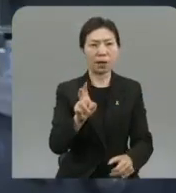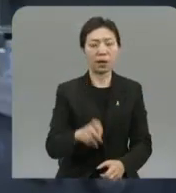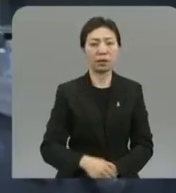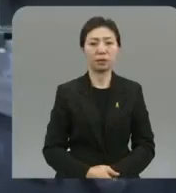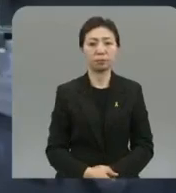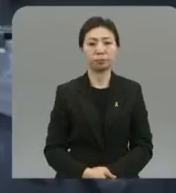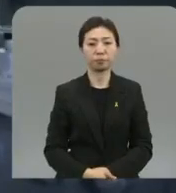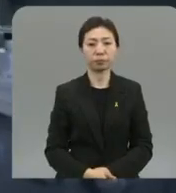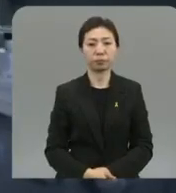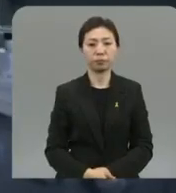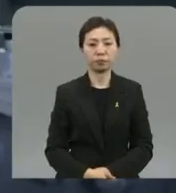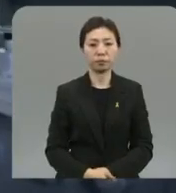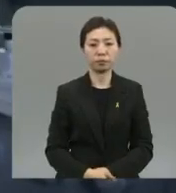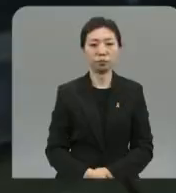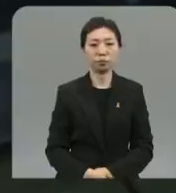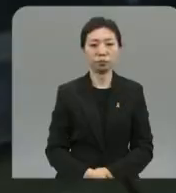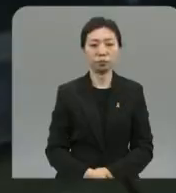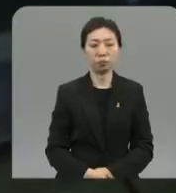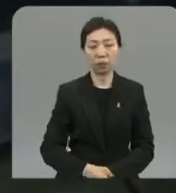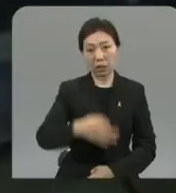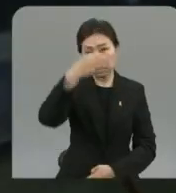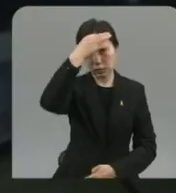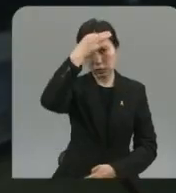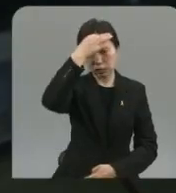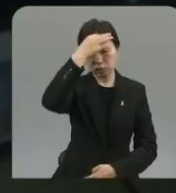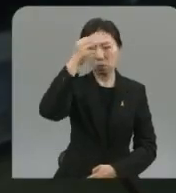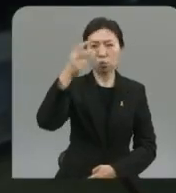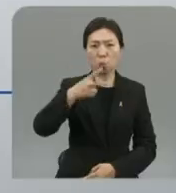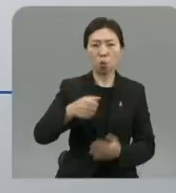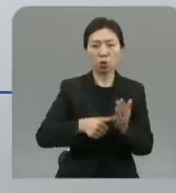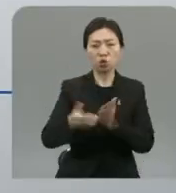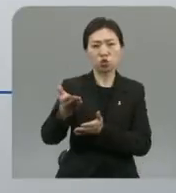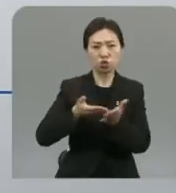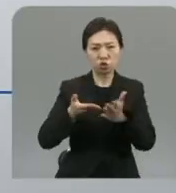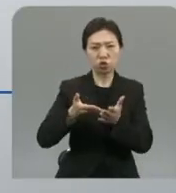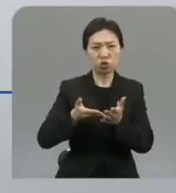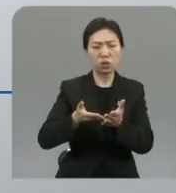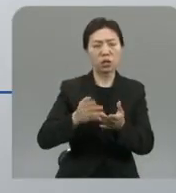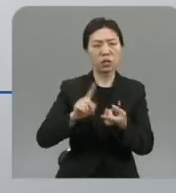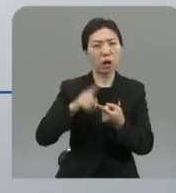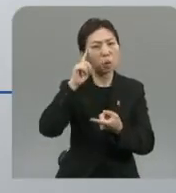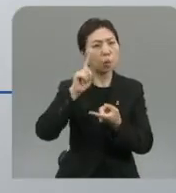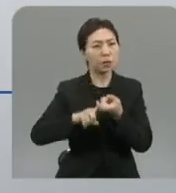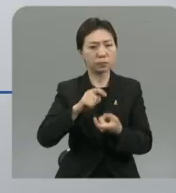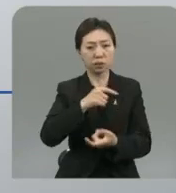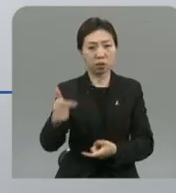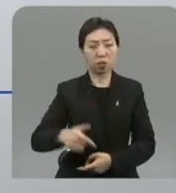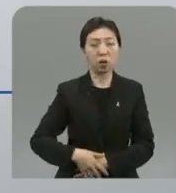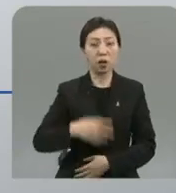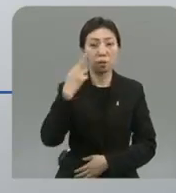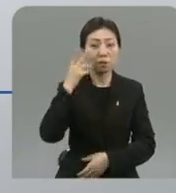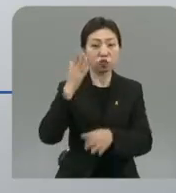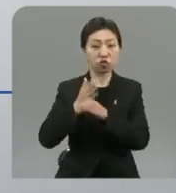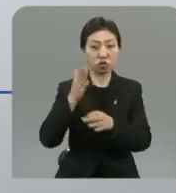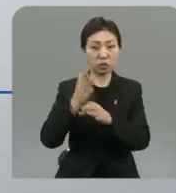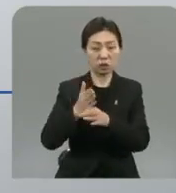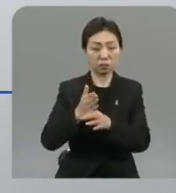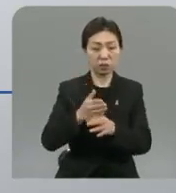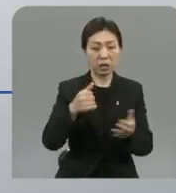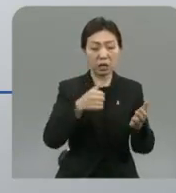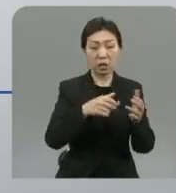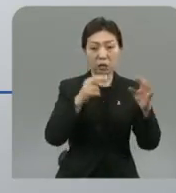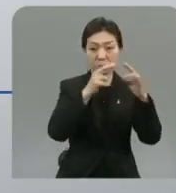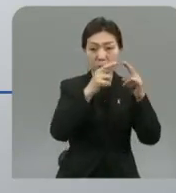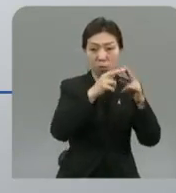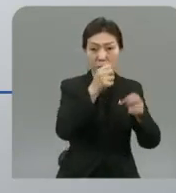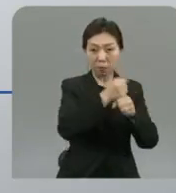大西洋条約機構には加盟国がアメリカの核兵器を共同運用する仕組みがあり5カ国